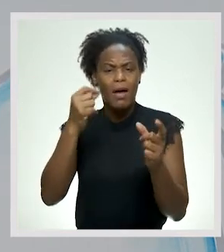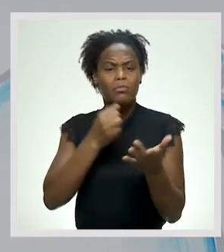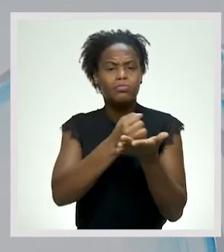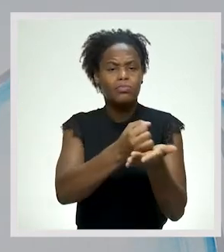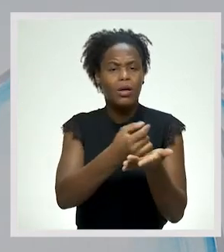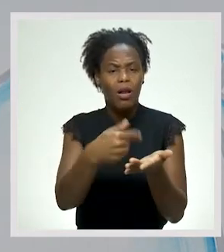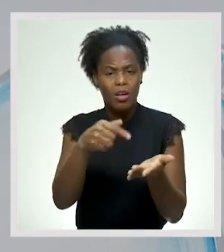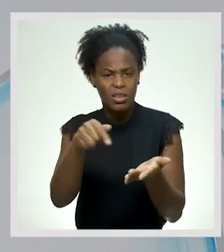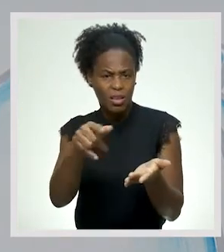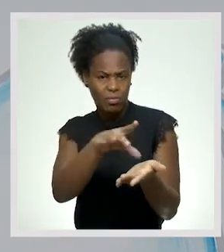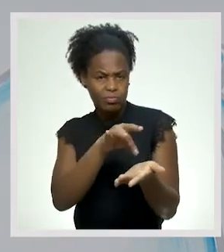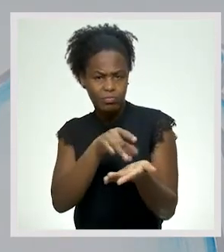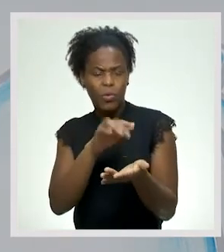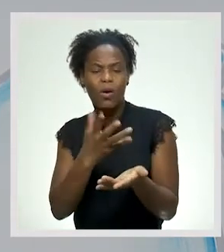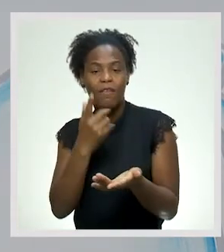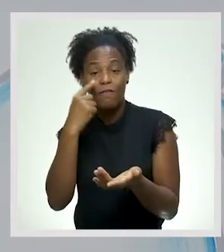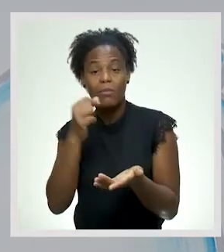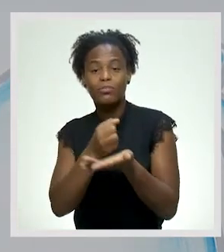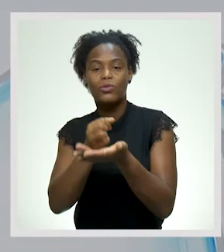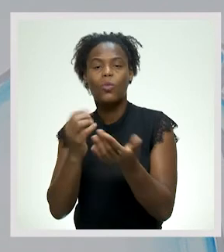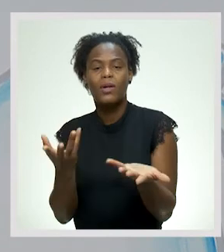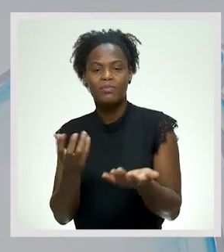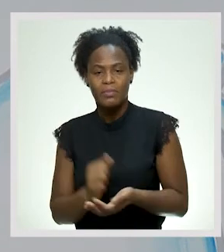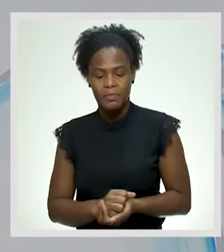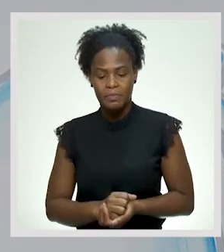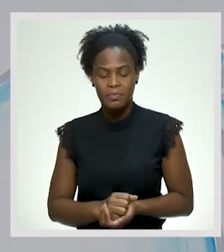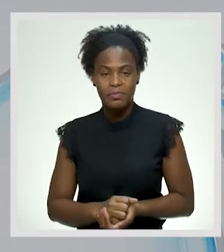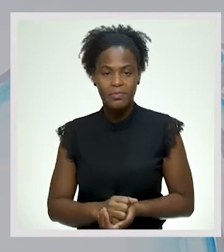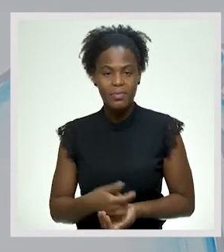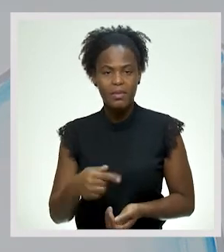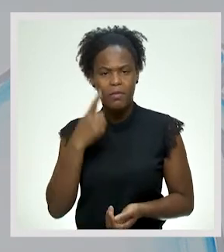on a employés? Regardez bien.